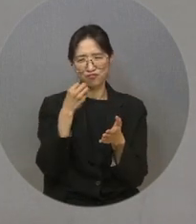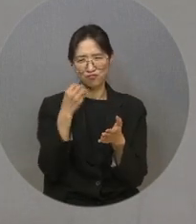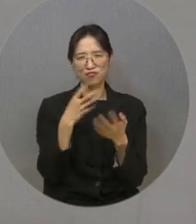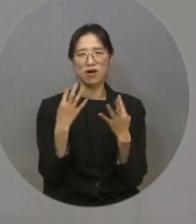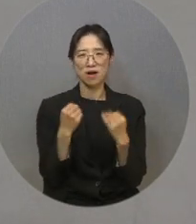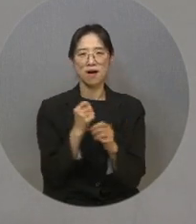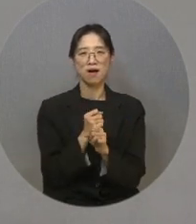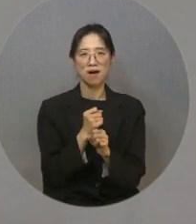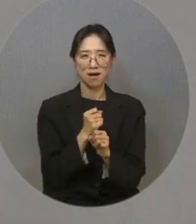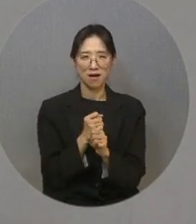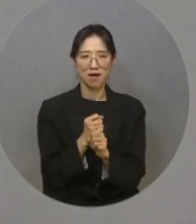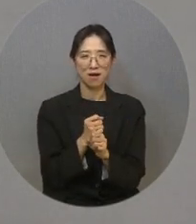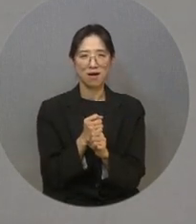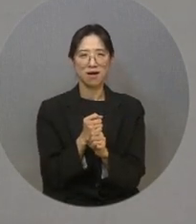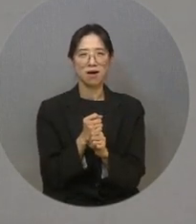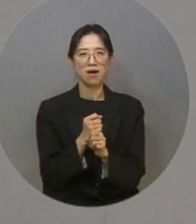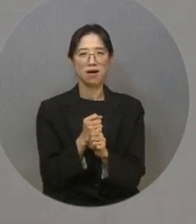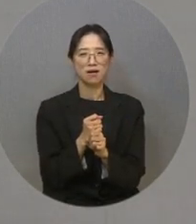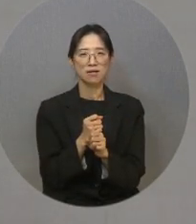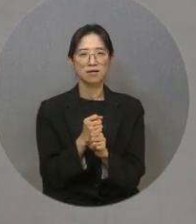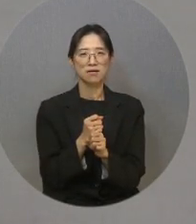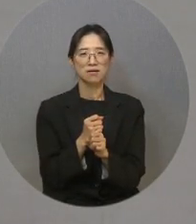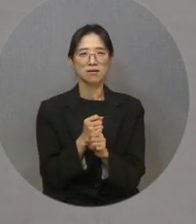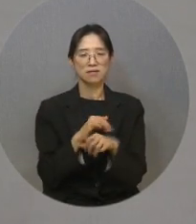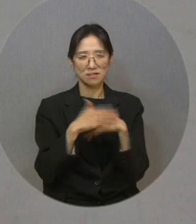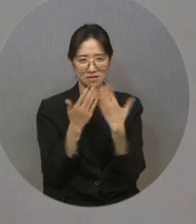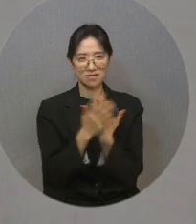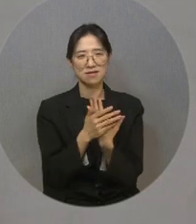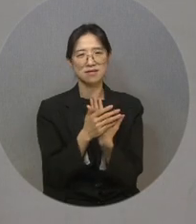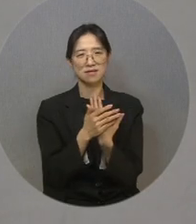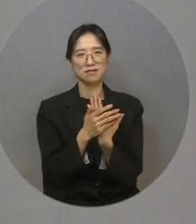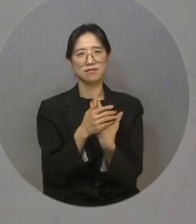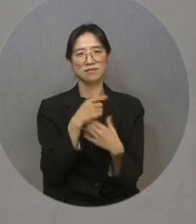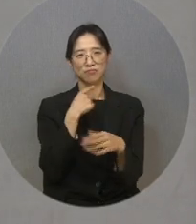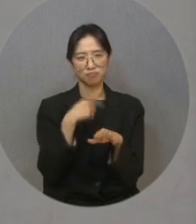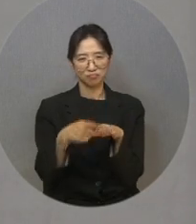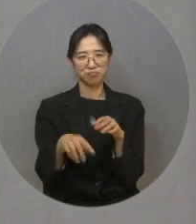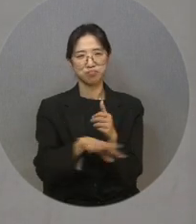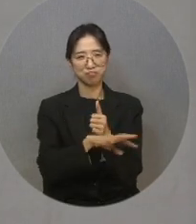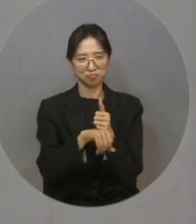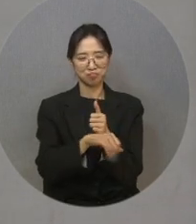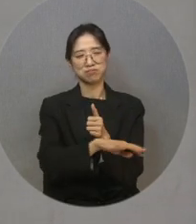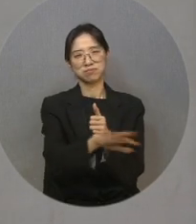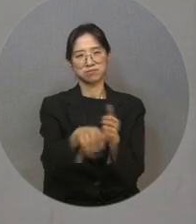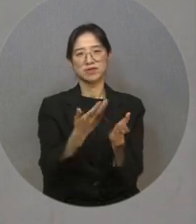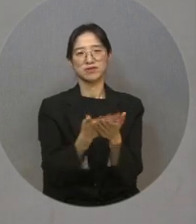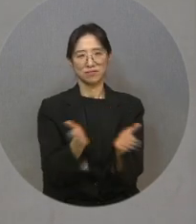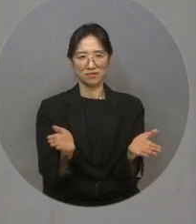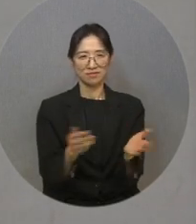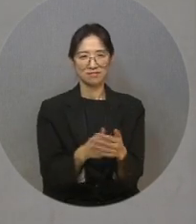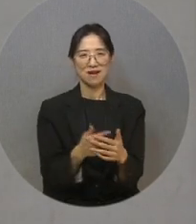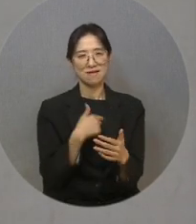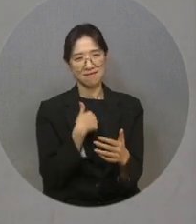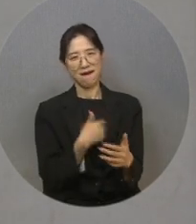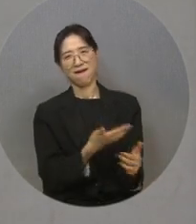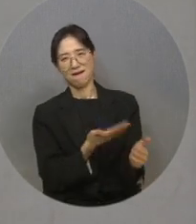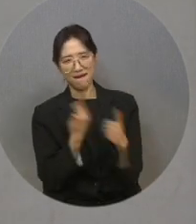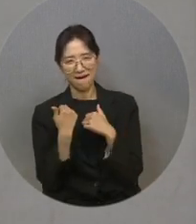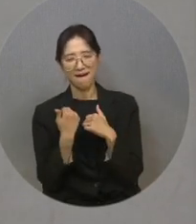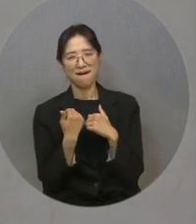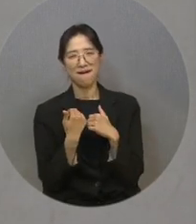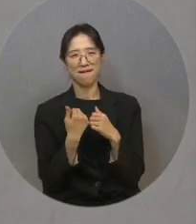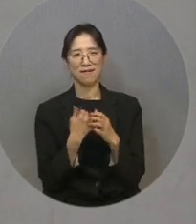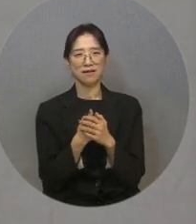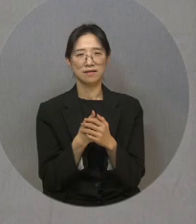만들어서 결국 그 다 지배 부족들에게 주죠. 나를 따라라.